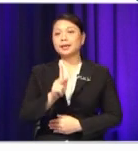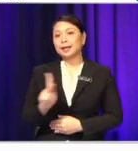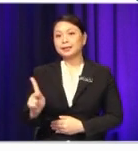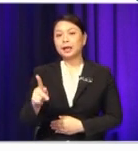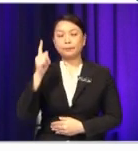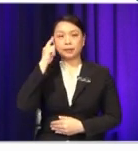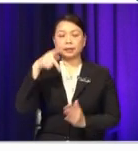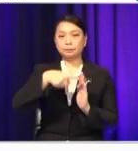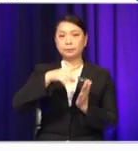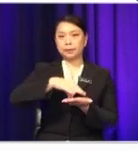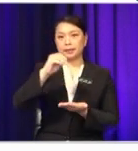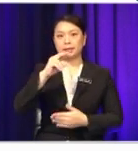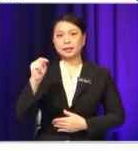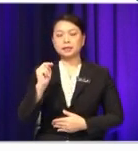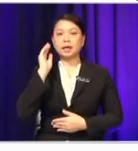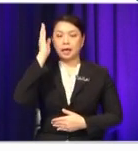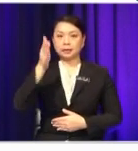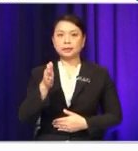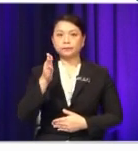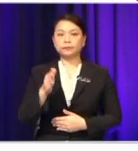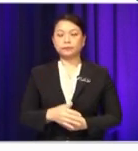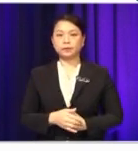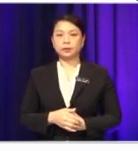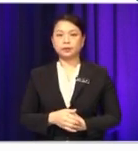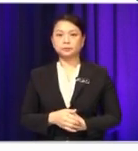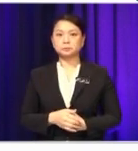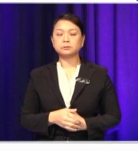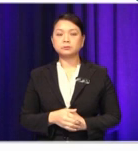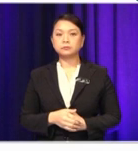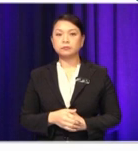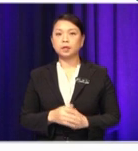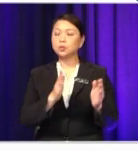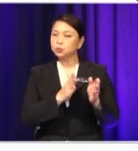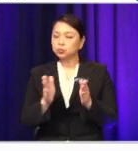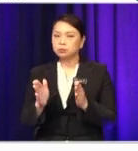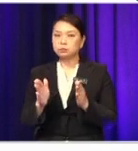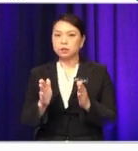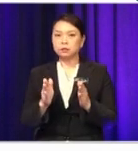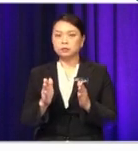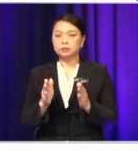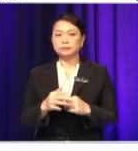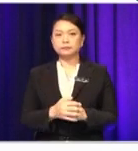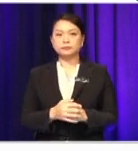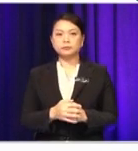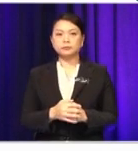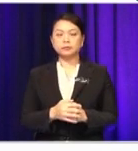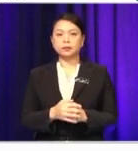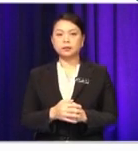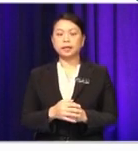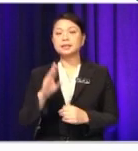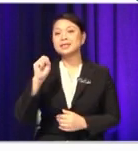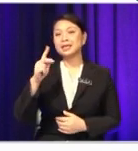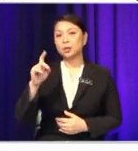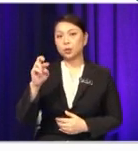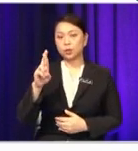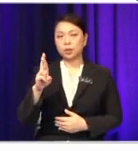akan membuat penyelaraskan skor. Ini adalah perlu bagi guru-guru baharu yang baru mengajar sebagainya, mungkin dari segi mereka memberikan markah